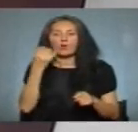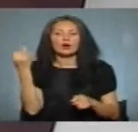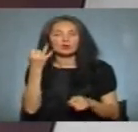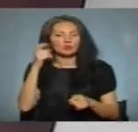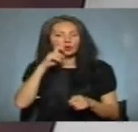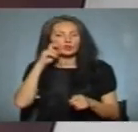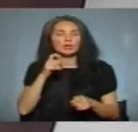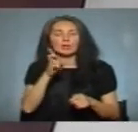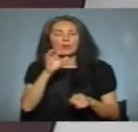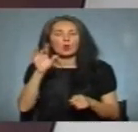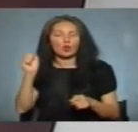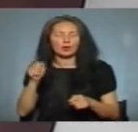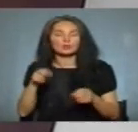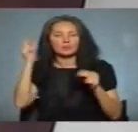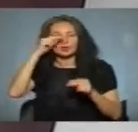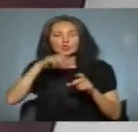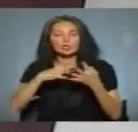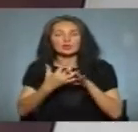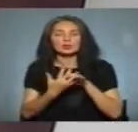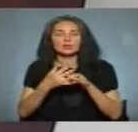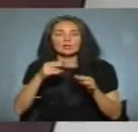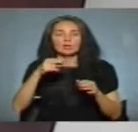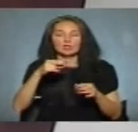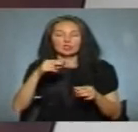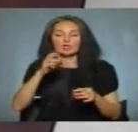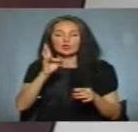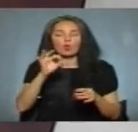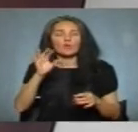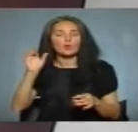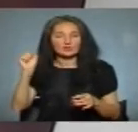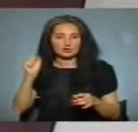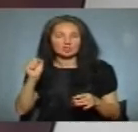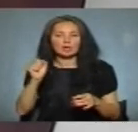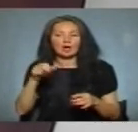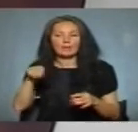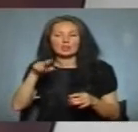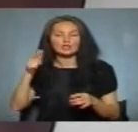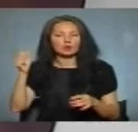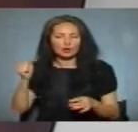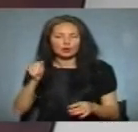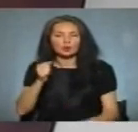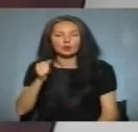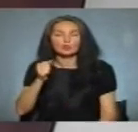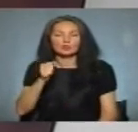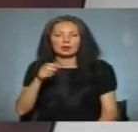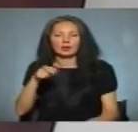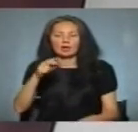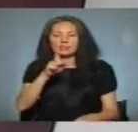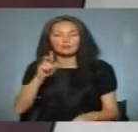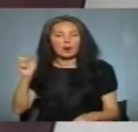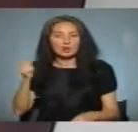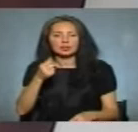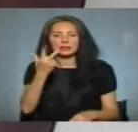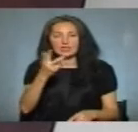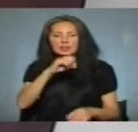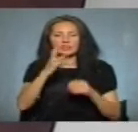сіл Новосілка Підгаєцького району, Нове село Підволочиського, Зізбаража, а також 3-ї і 19-ї загальноосвітніх шкіл